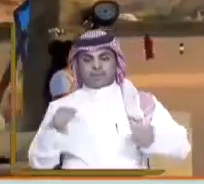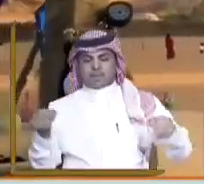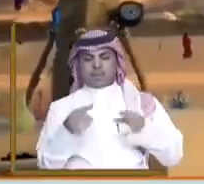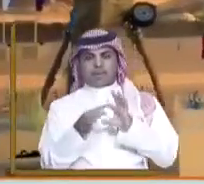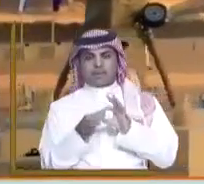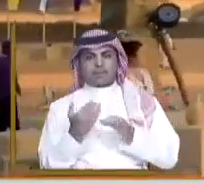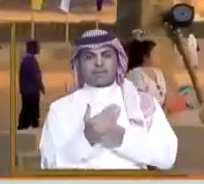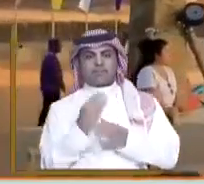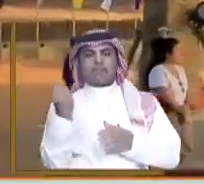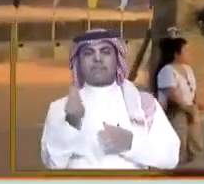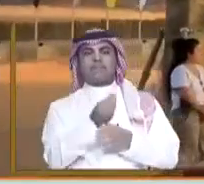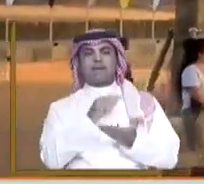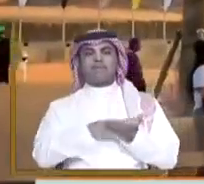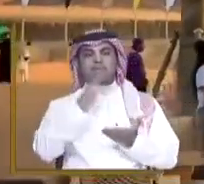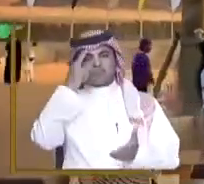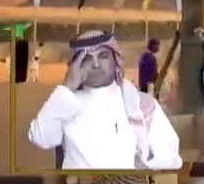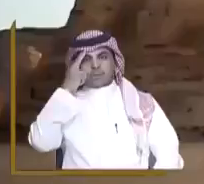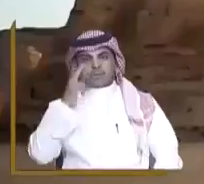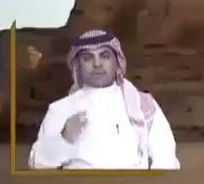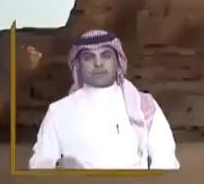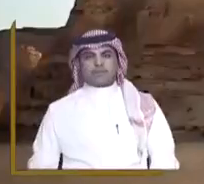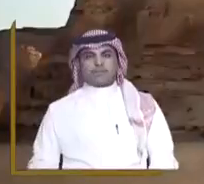نمو قطاع السياحه في المملكه